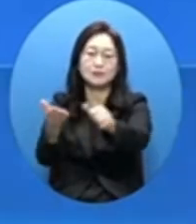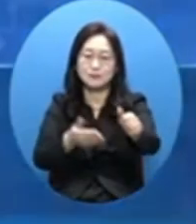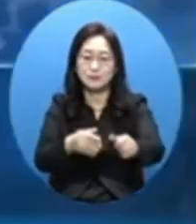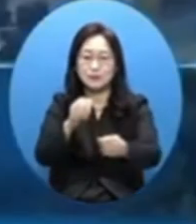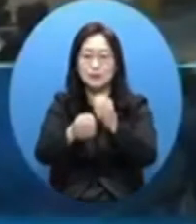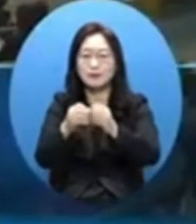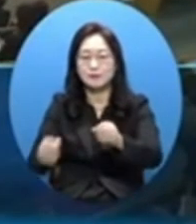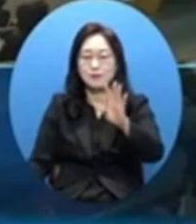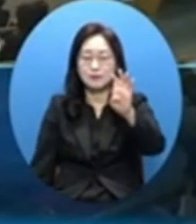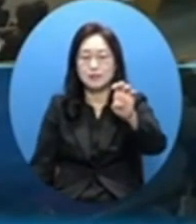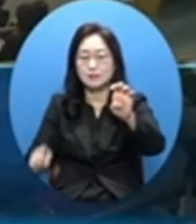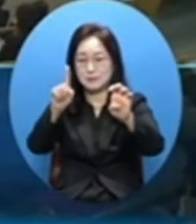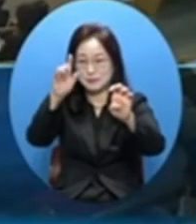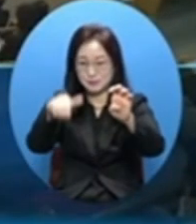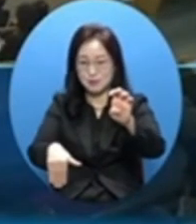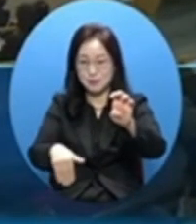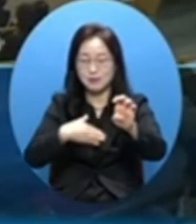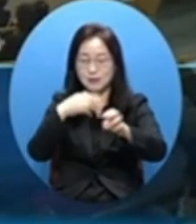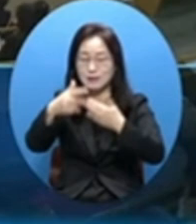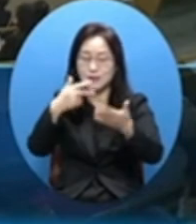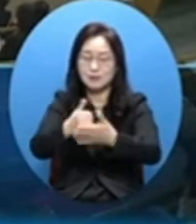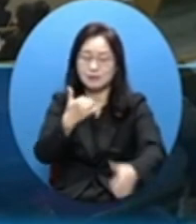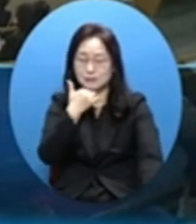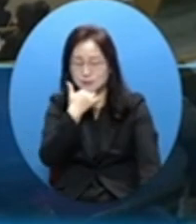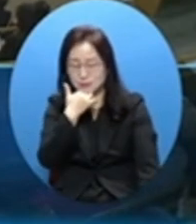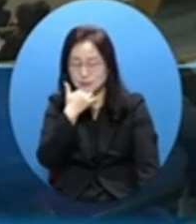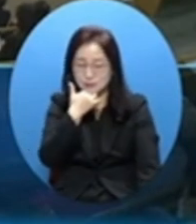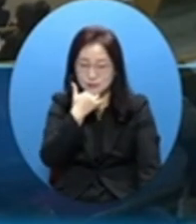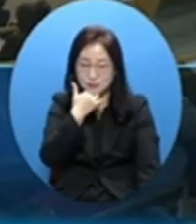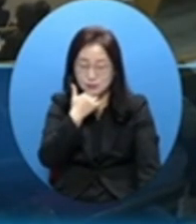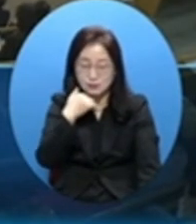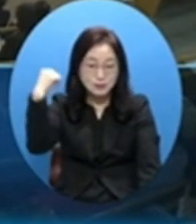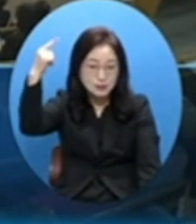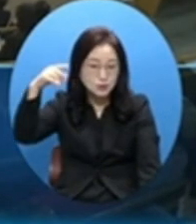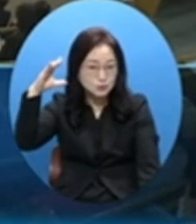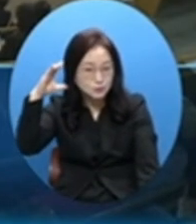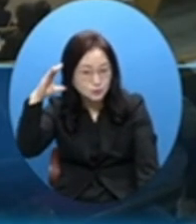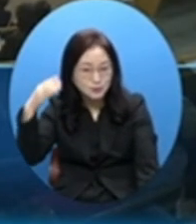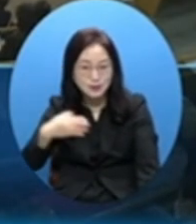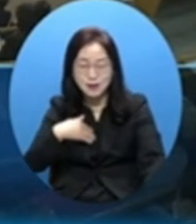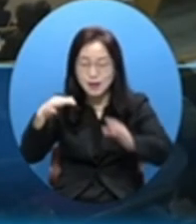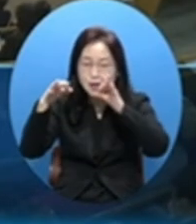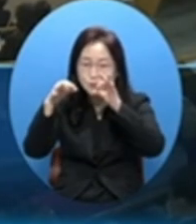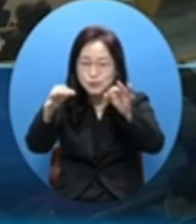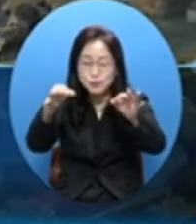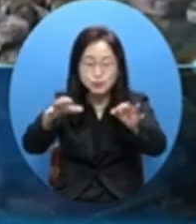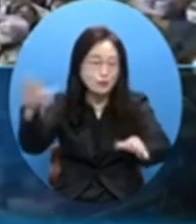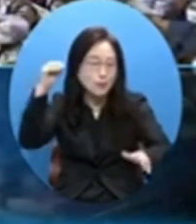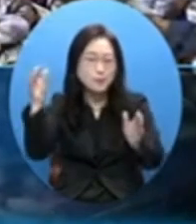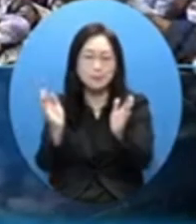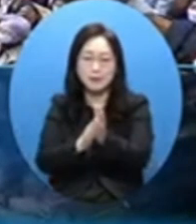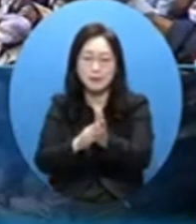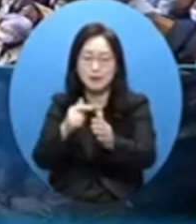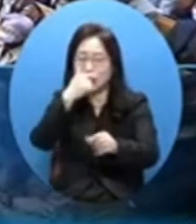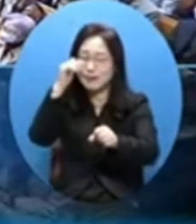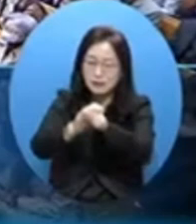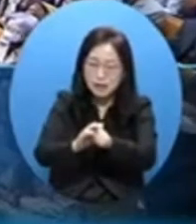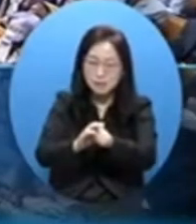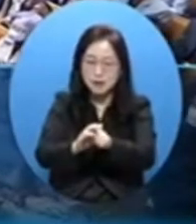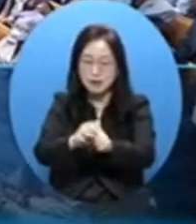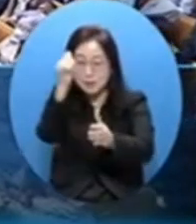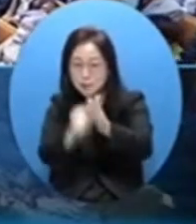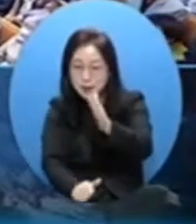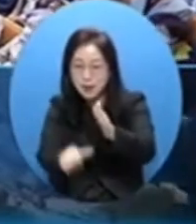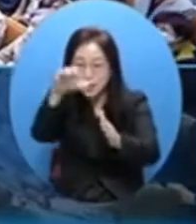40편 1절 2절입니다. 내가 야훼를 기다리고 기다렸더니 귀를 기울이사 나의 부르짖음을 들으셨도다. 나를 기가 막힐 웅덩이와